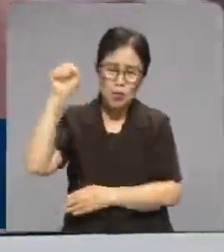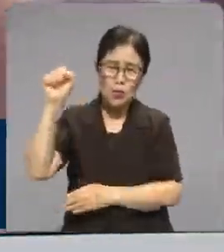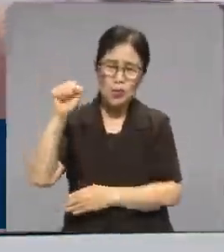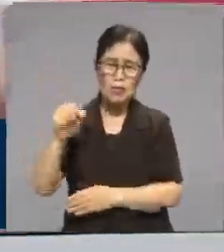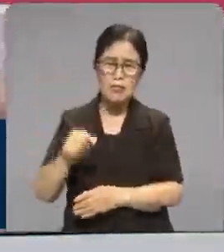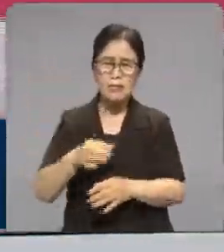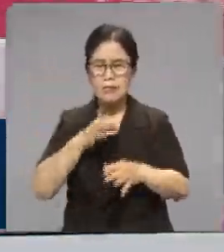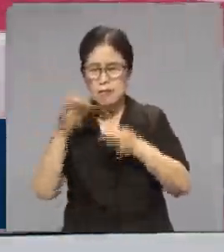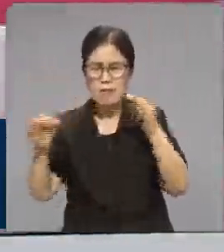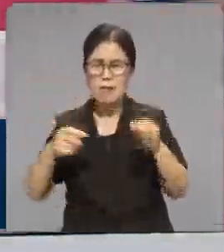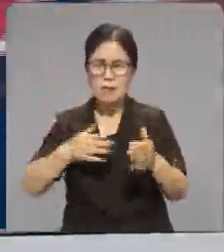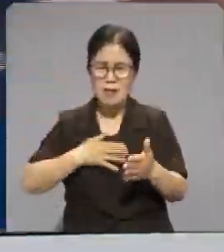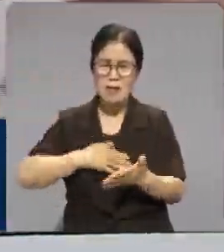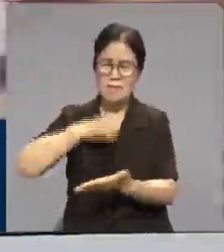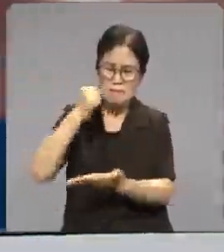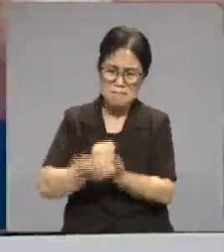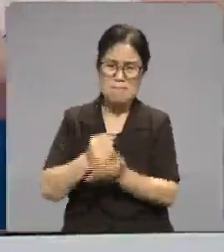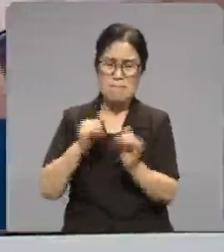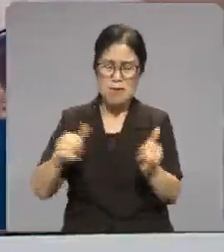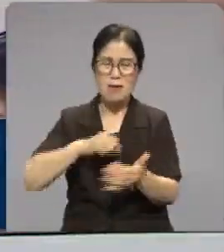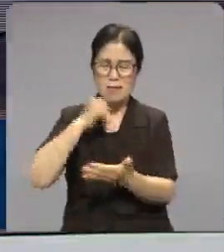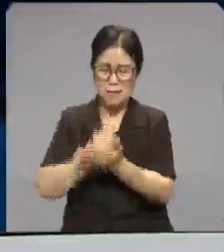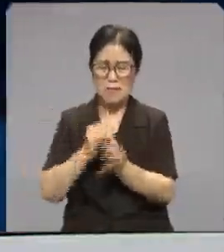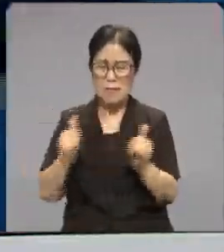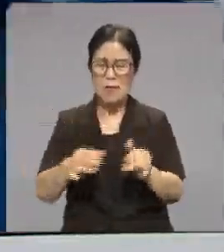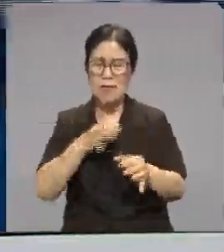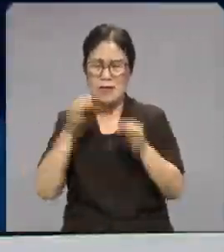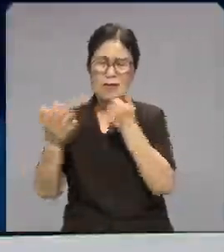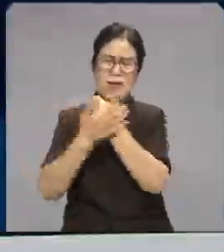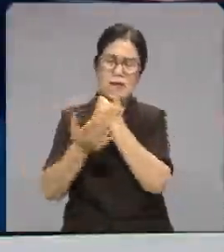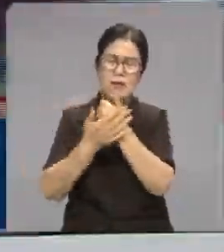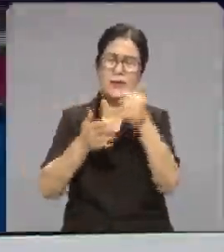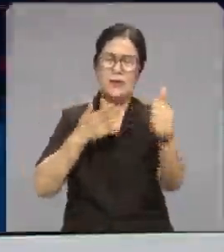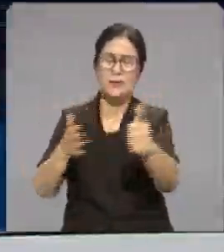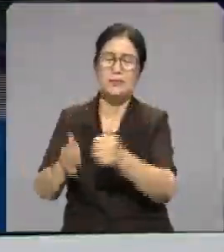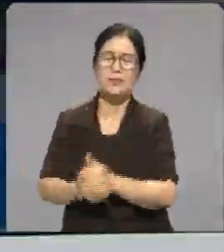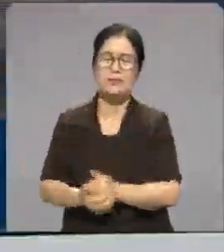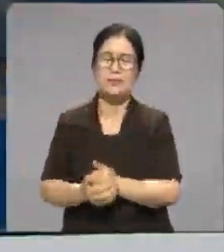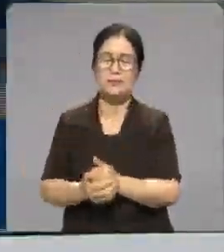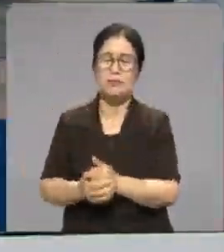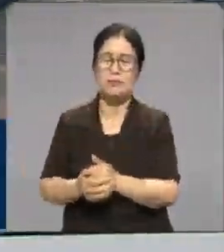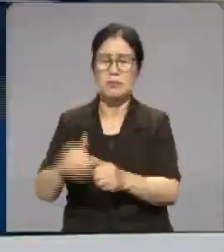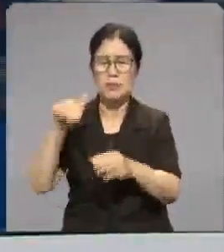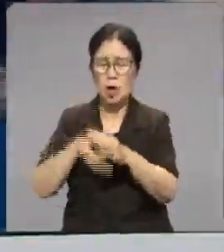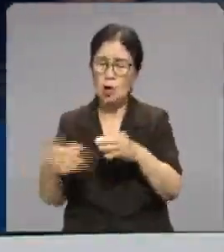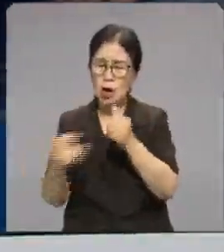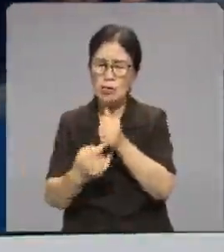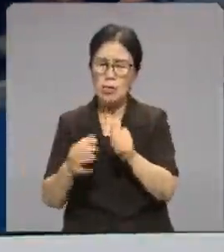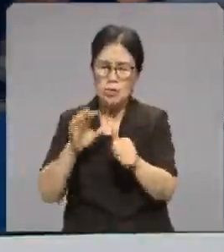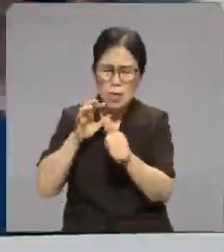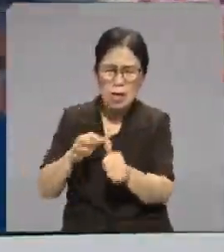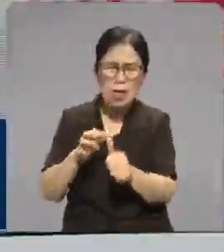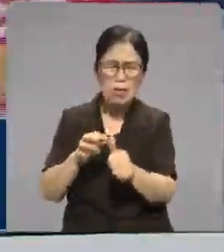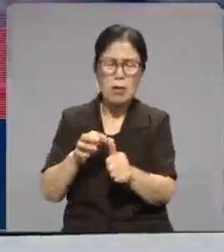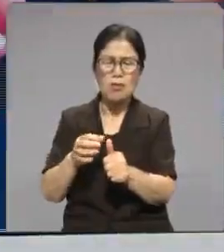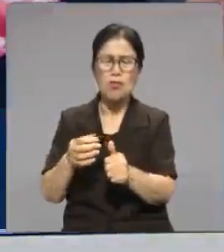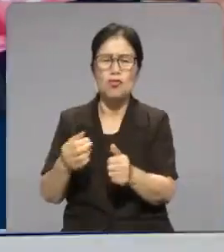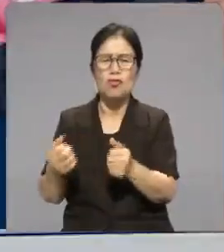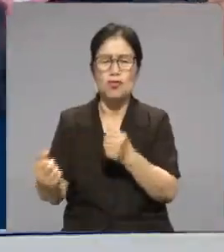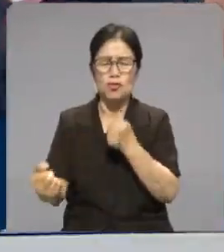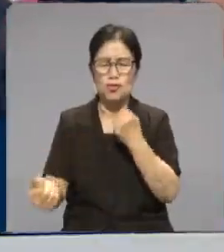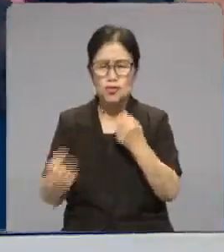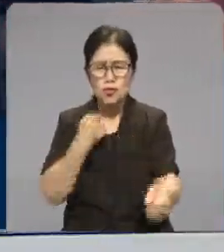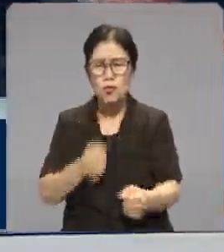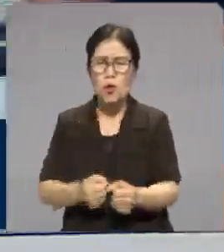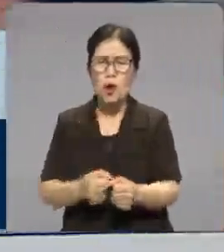보수의 적장자임을 자임하며 지지를 호소했는데요. 당 선관위의 제재에도 불구하고 상호 견제와 공세는 계속됐습니다.